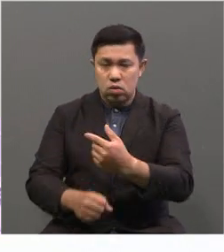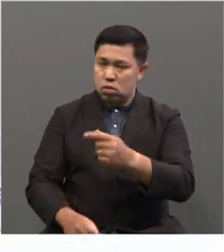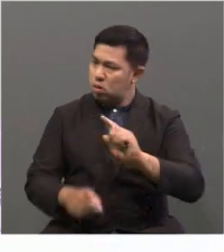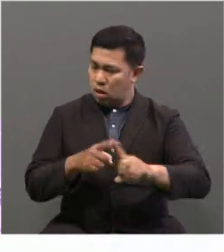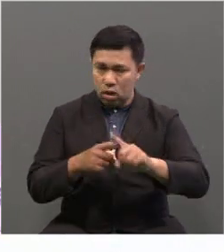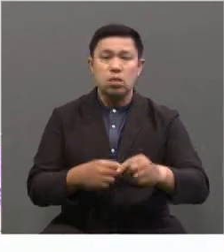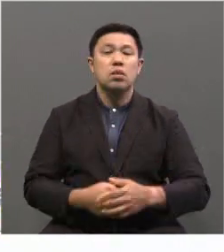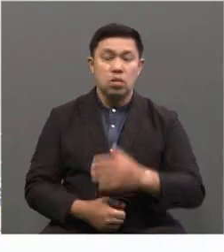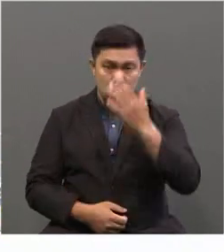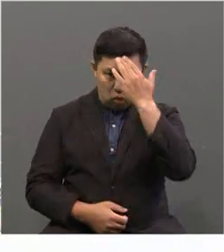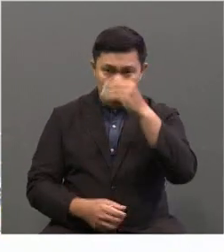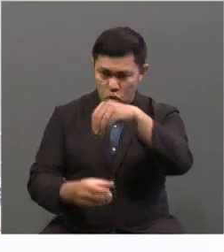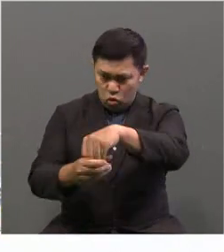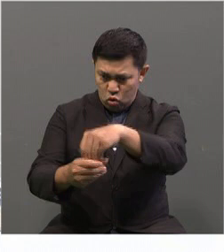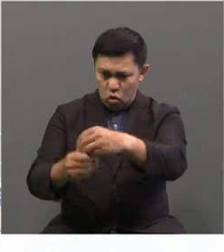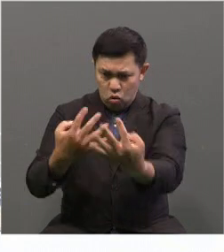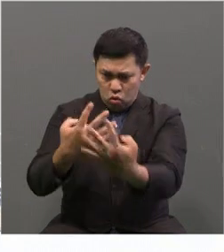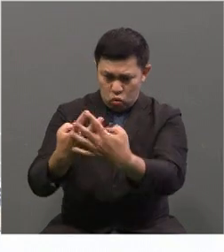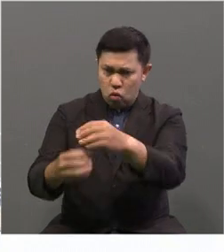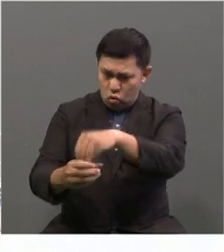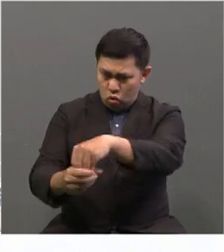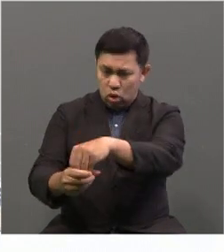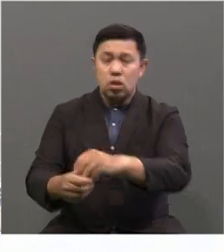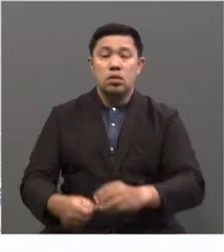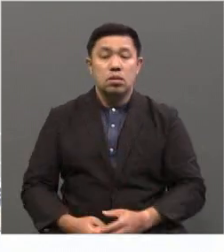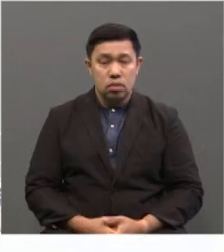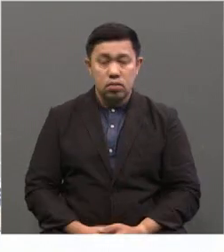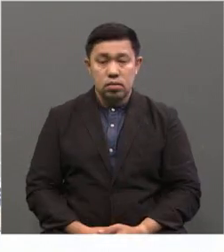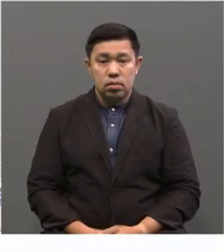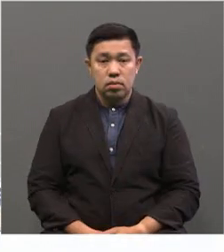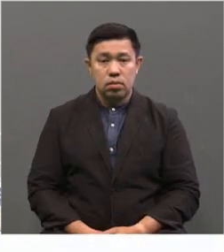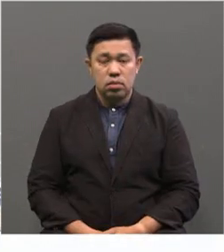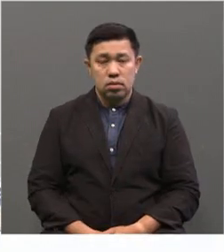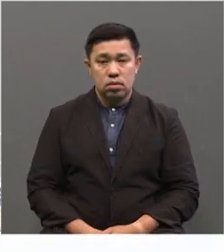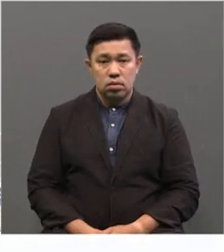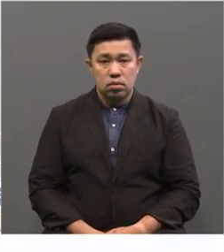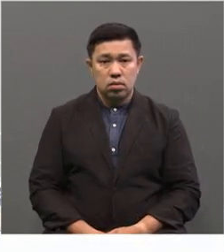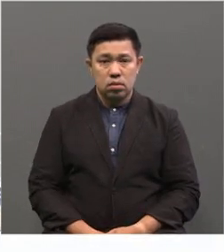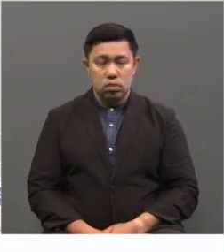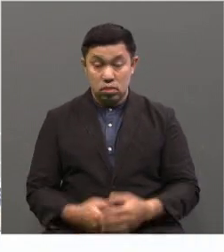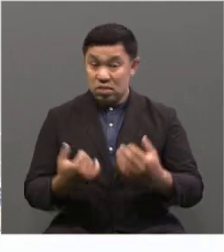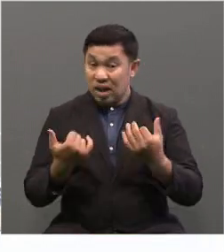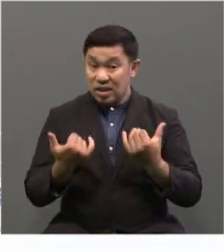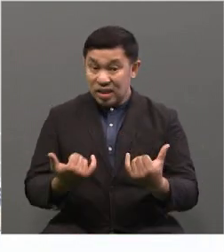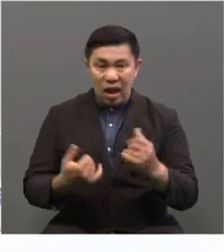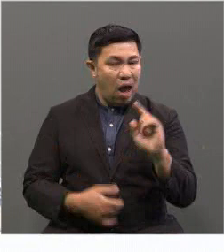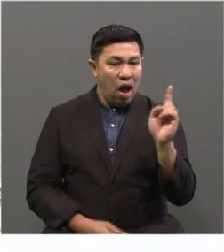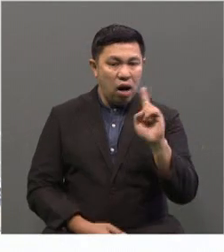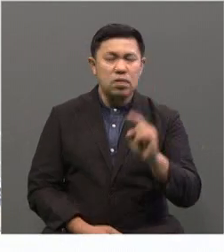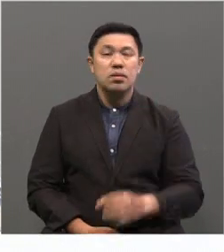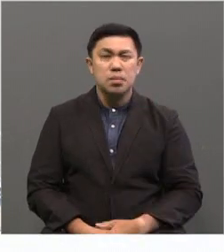คดีนะเพื่อจะอยู่เรือนจำนานๆหน่อยนะครับนะเพราะฉะนั้นวันนี้สิ่งสำคัญนะครับนะจะเห็นนะครับว่